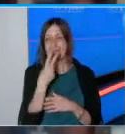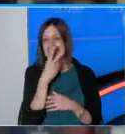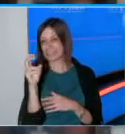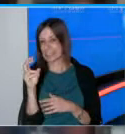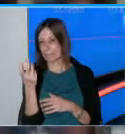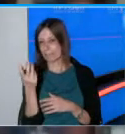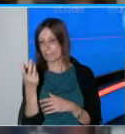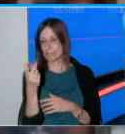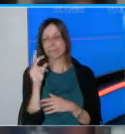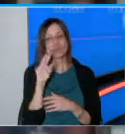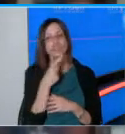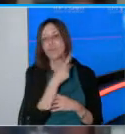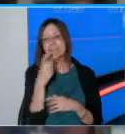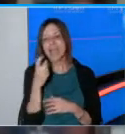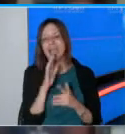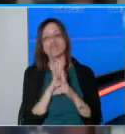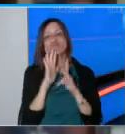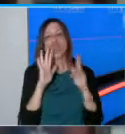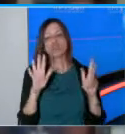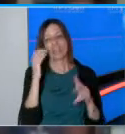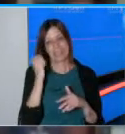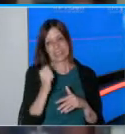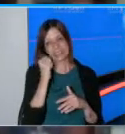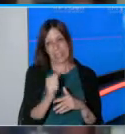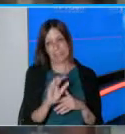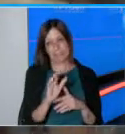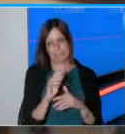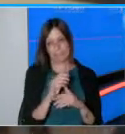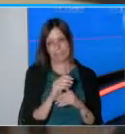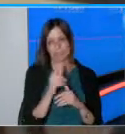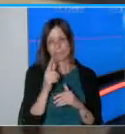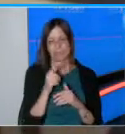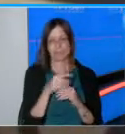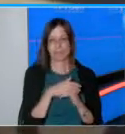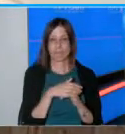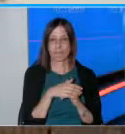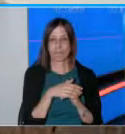ב-2020 יש 113 נרצחים, כך שיש,